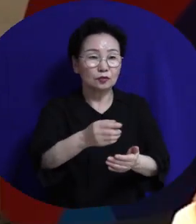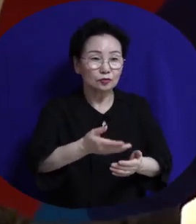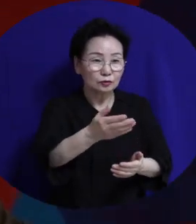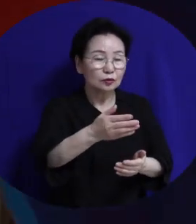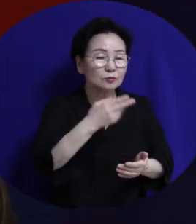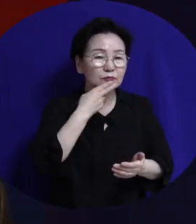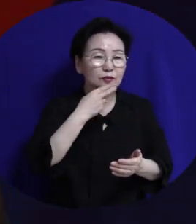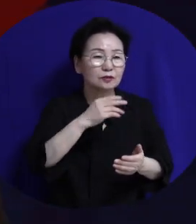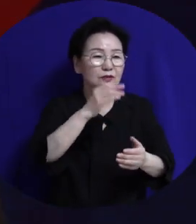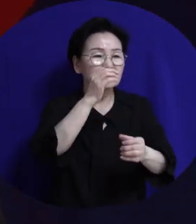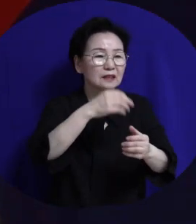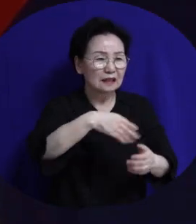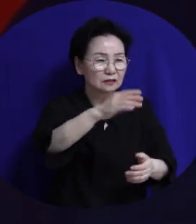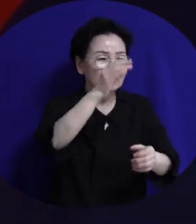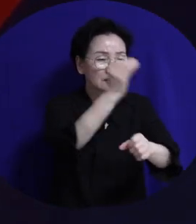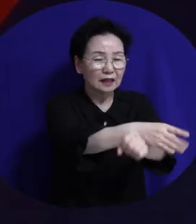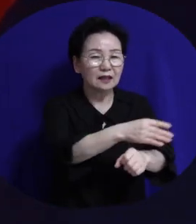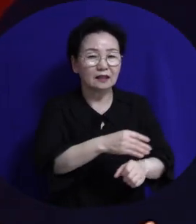파는 자에 가.